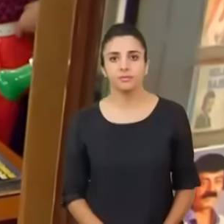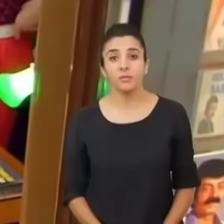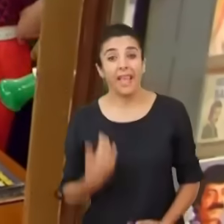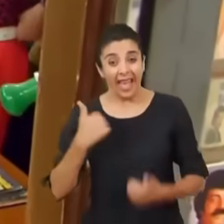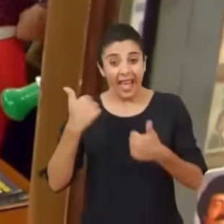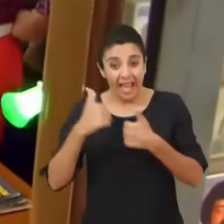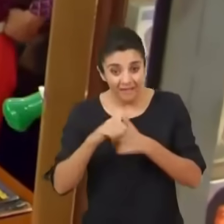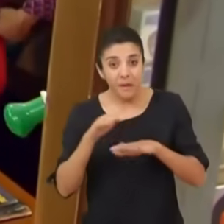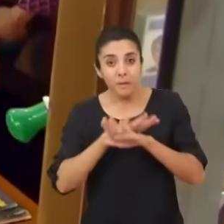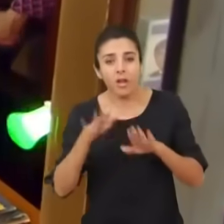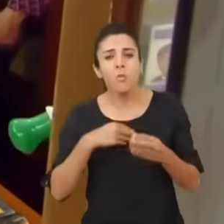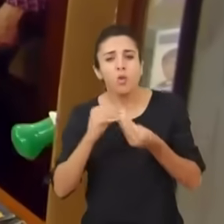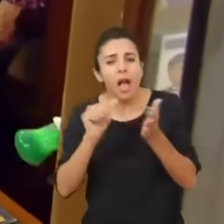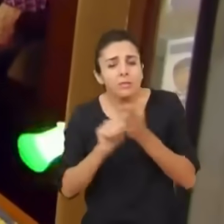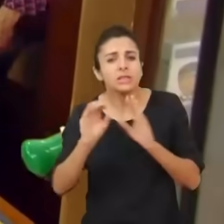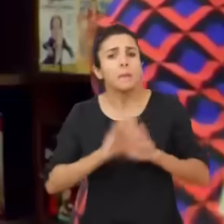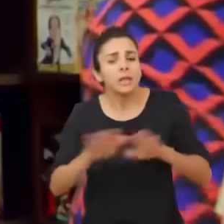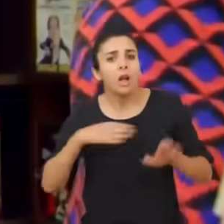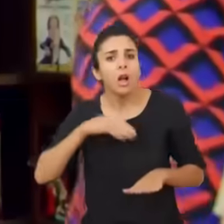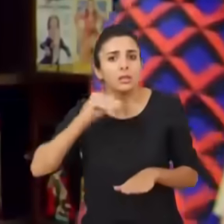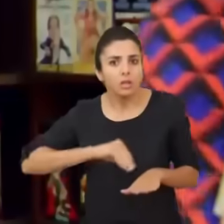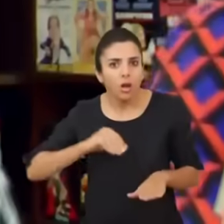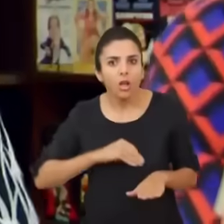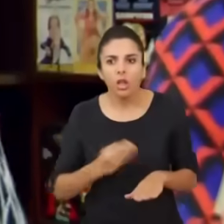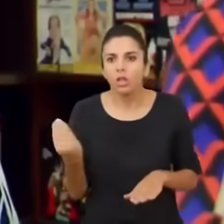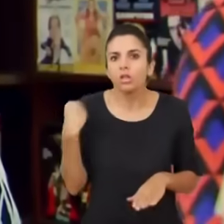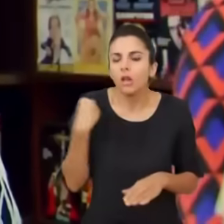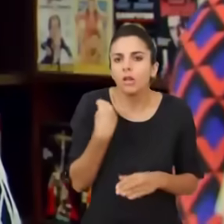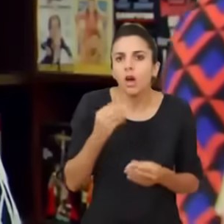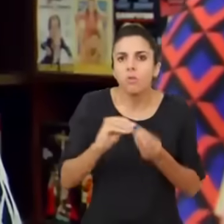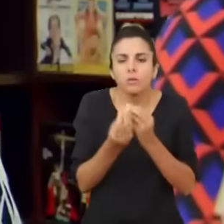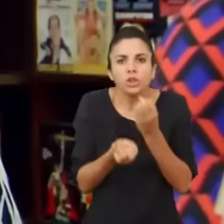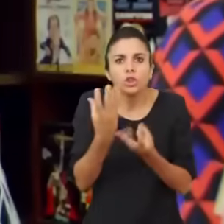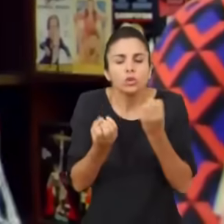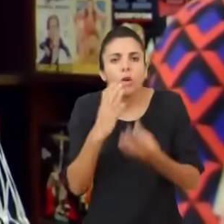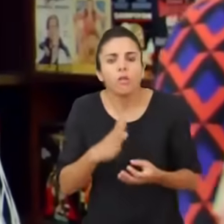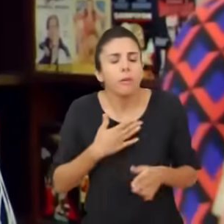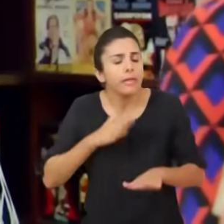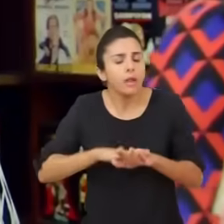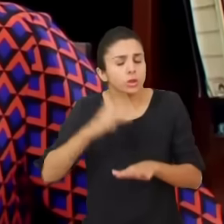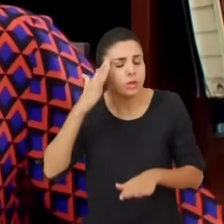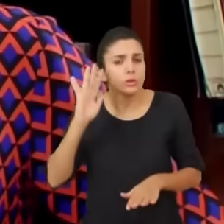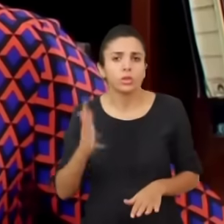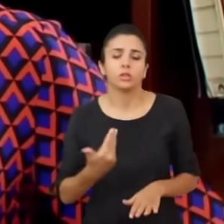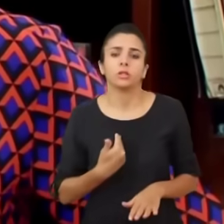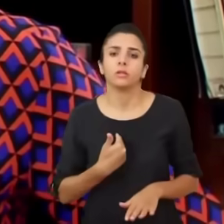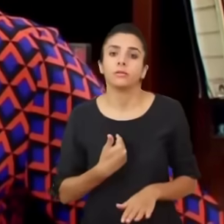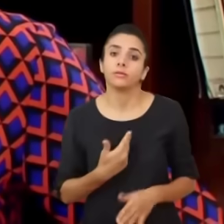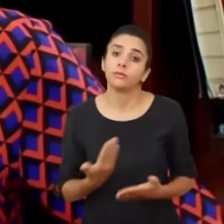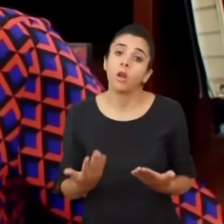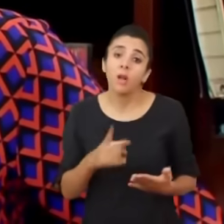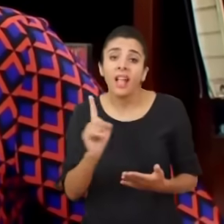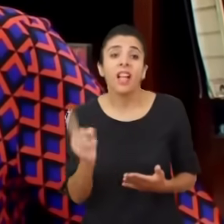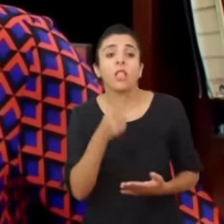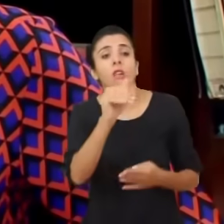Ben evlenince bütün sıkıntılar bitecek zannediyordum. Yeni yeni sıkıntılar çıkıyor ya. Ne yapacağımı şaşırdım. Ya Ahmet'im, bu ilk